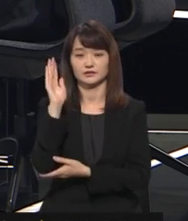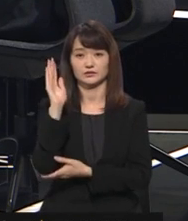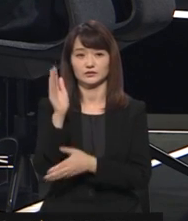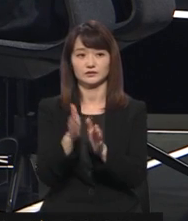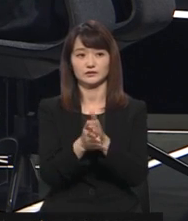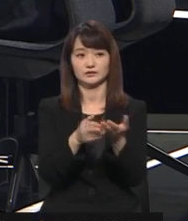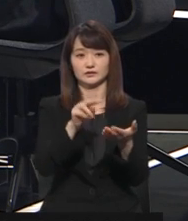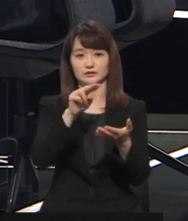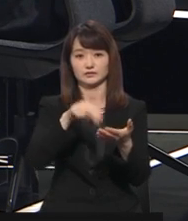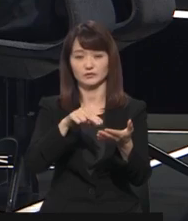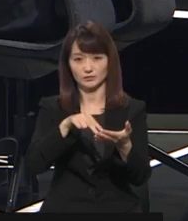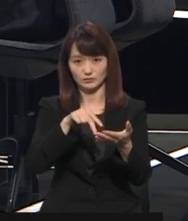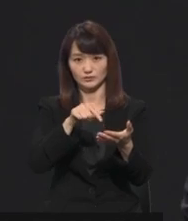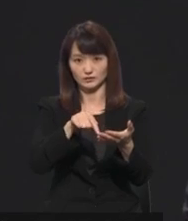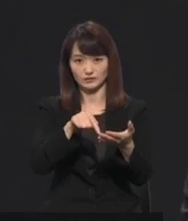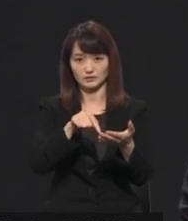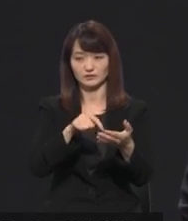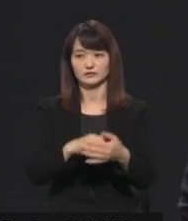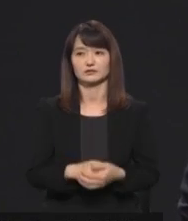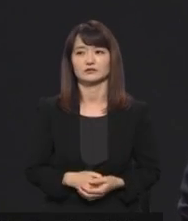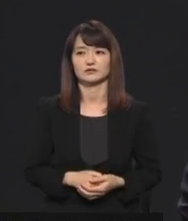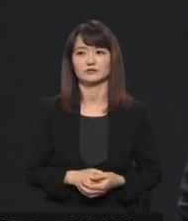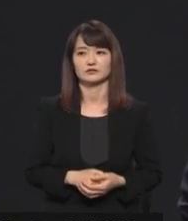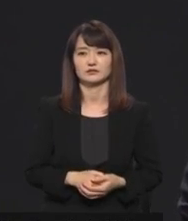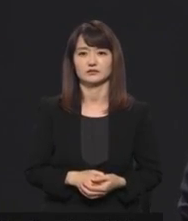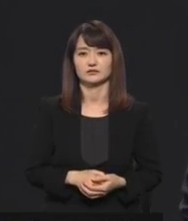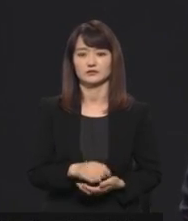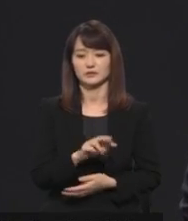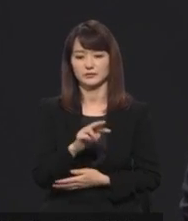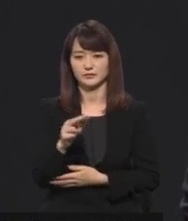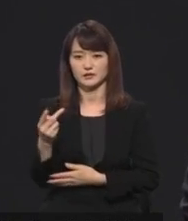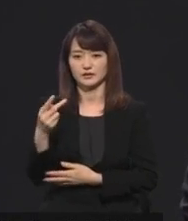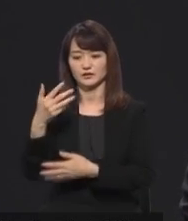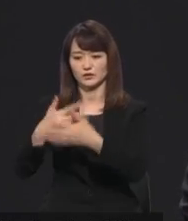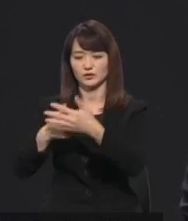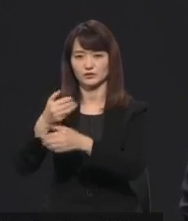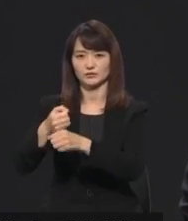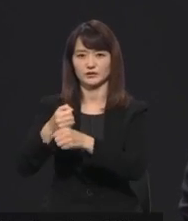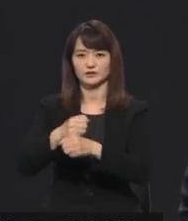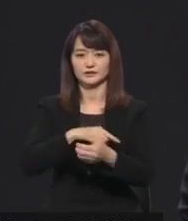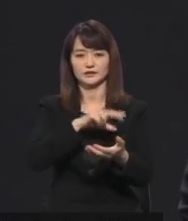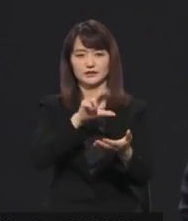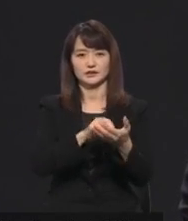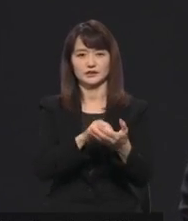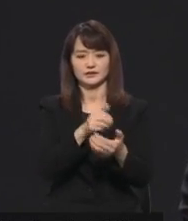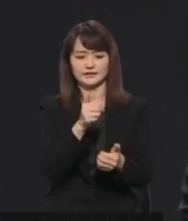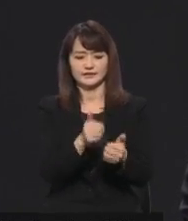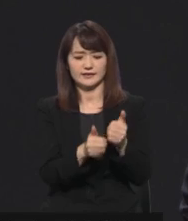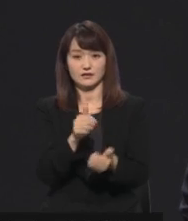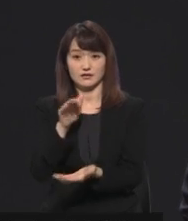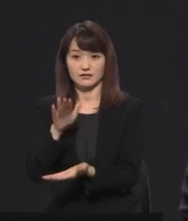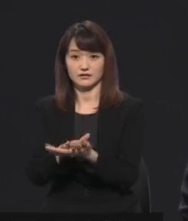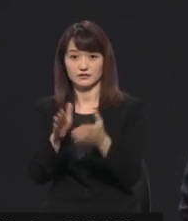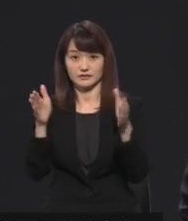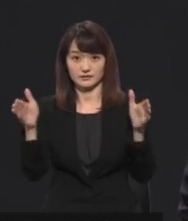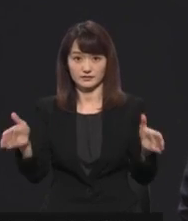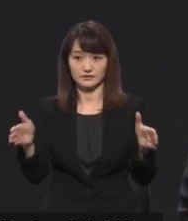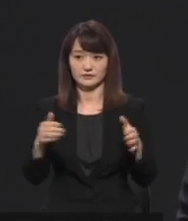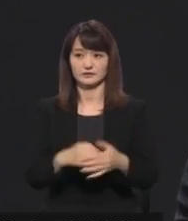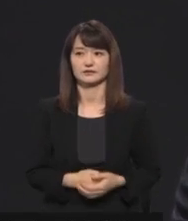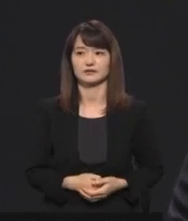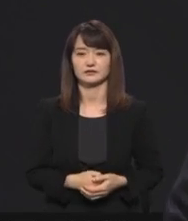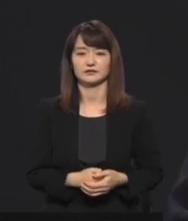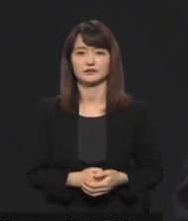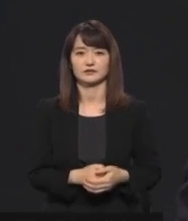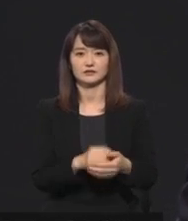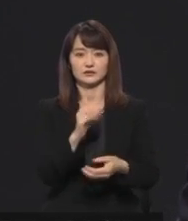유명한 소설이 있는데요 냉정과 열정 사이 라는 이에 이제 그 소설의 보면은 책이 두권 있어요 하나의 남자 편에서 쓴